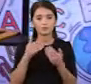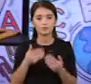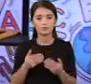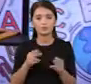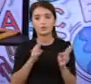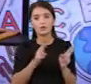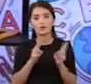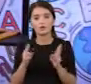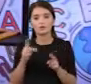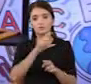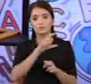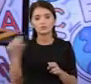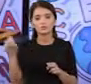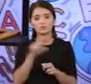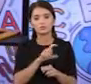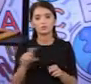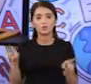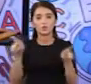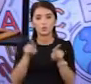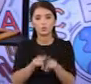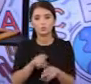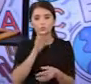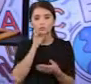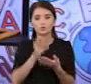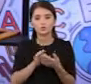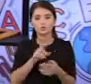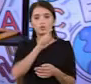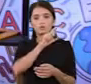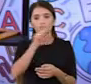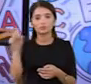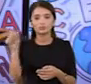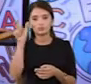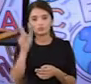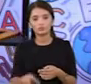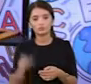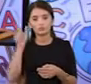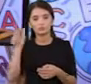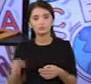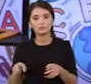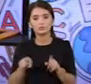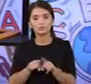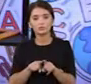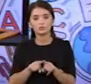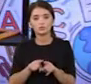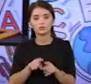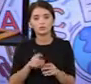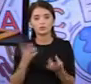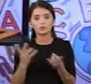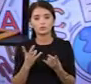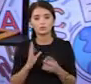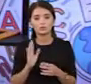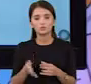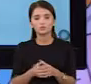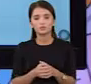ular qatorlar bo'yicha xuddi shu natijaga, ustunlar bo'yicha esa mana bu natijaga ega bo'lish